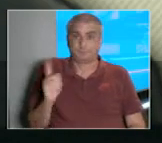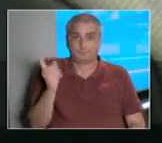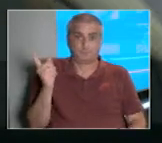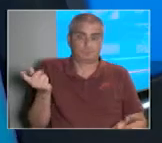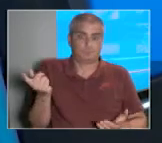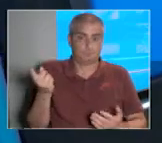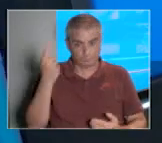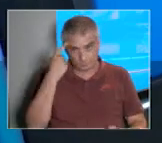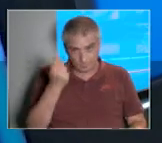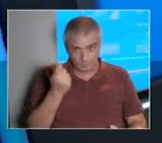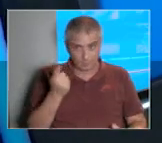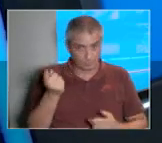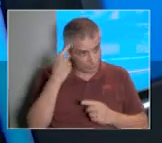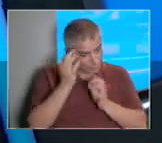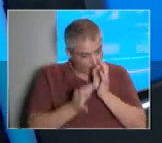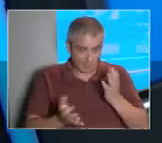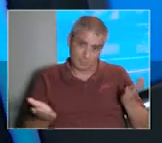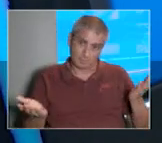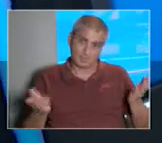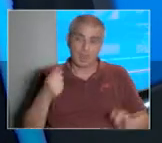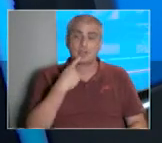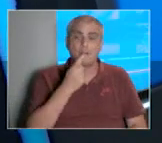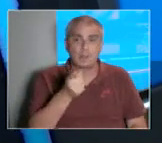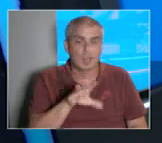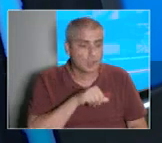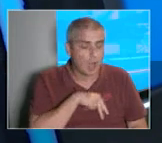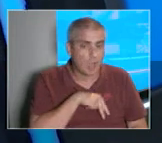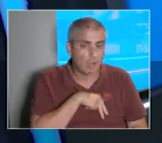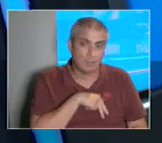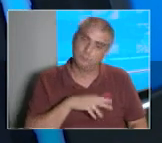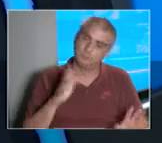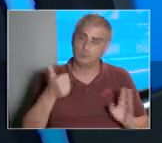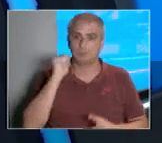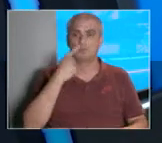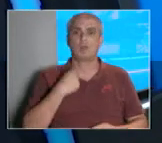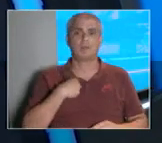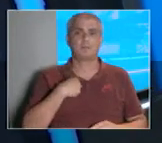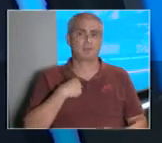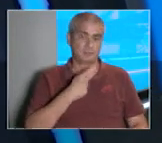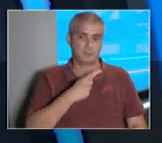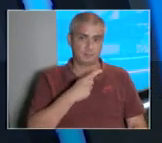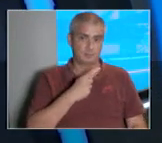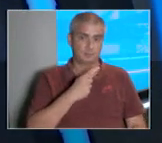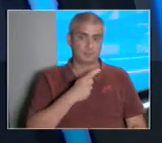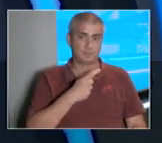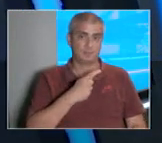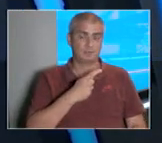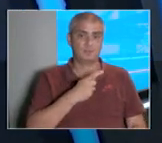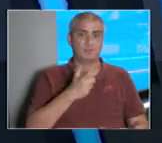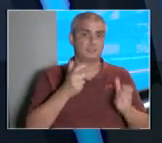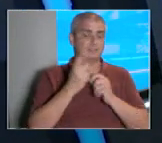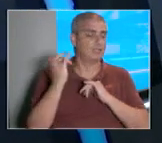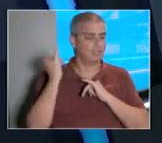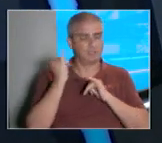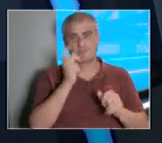לדעת, זה משמע, אתה חושב שאני מתעצב את זה בפרטים? אמרת לו, אבל אתה אמרת שאתה לוקח לך את הדבר. אתמול אמר, יביא לישבה עם עשייה, הוא